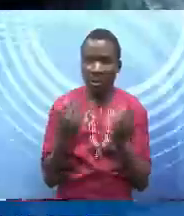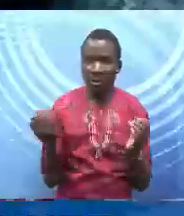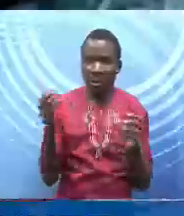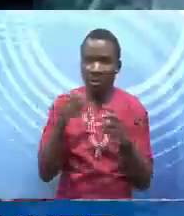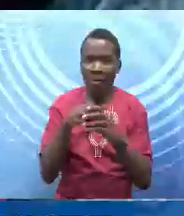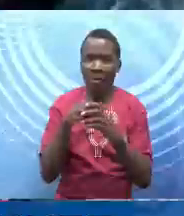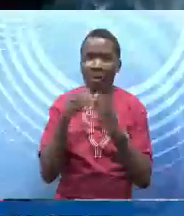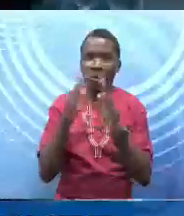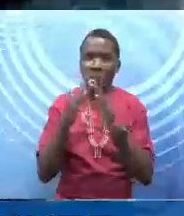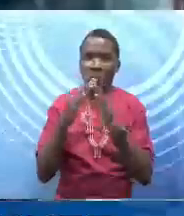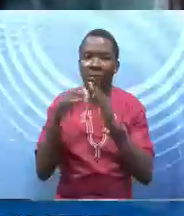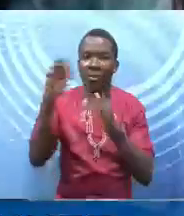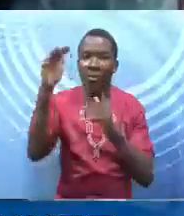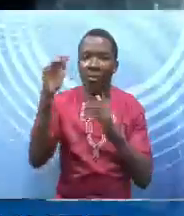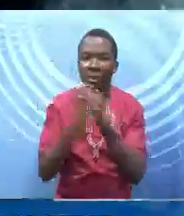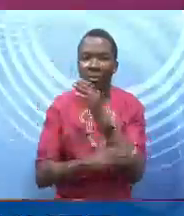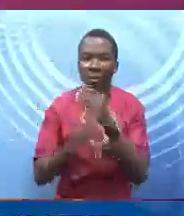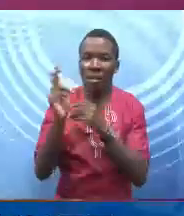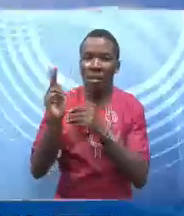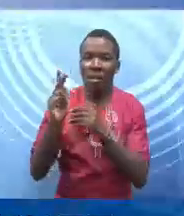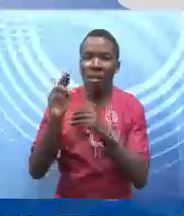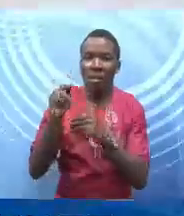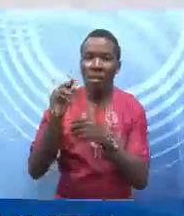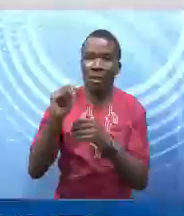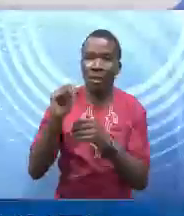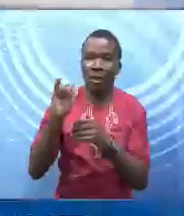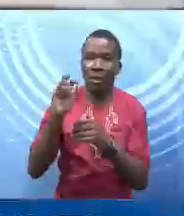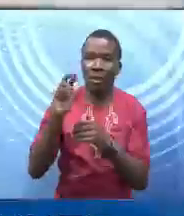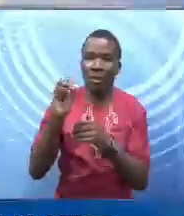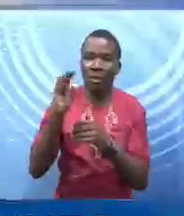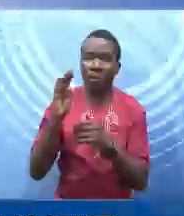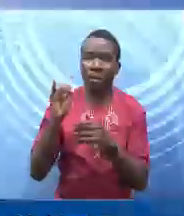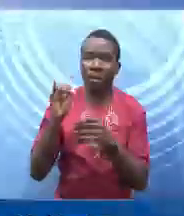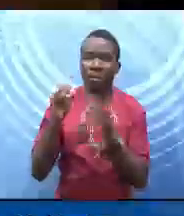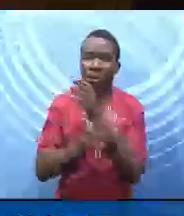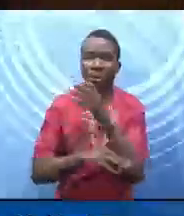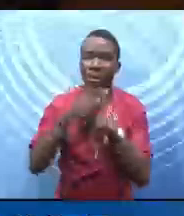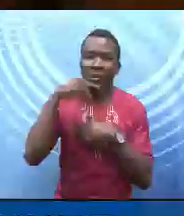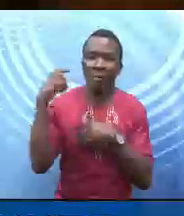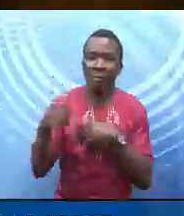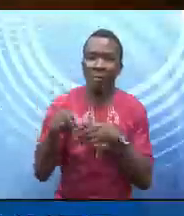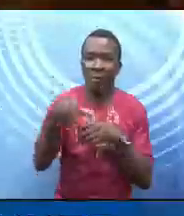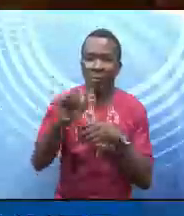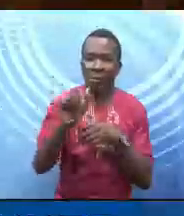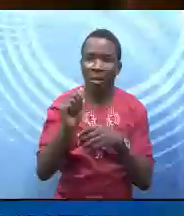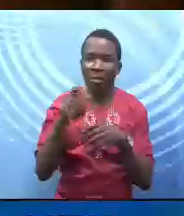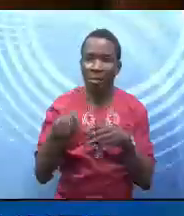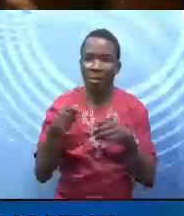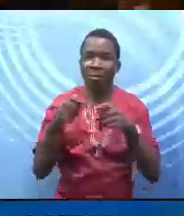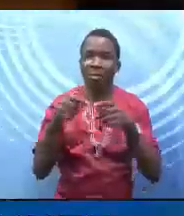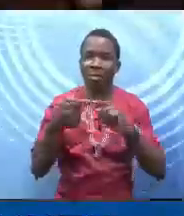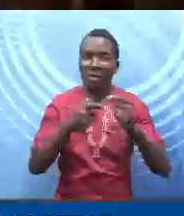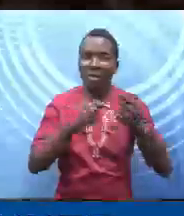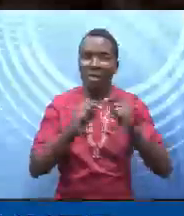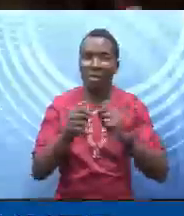mukuru w'igihugu cya Kenya, Nairobi. Mu gihugu cy'Uburusiya, nyuma yaho utavuga rumwe n'ubutegetsi,